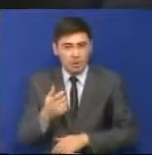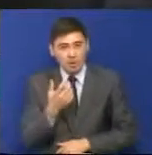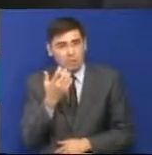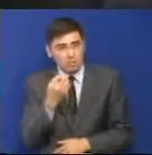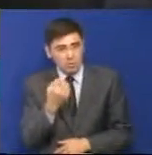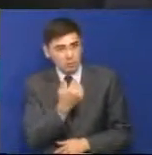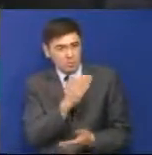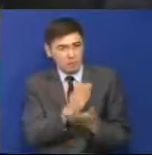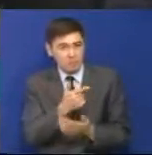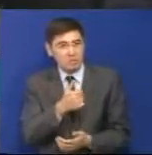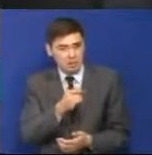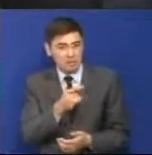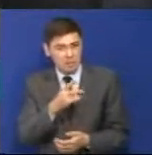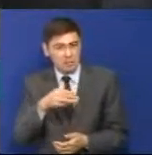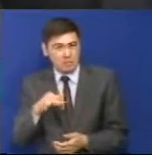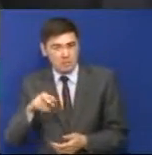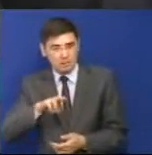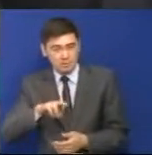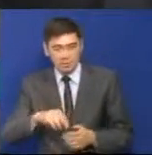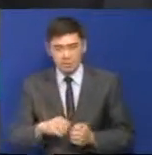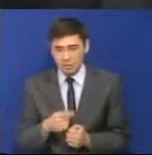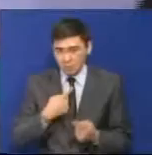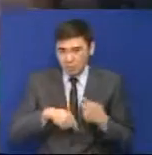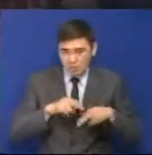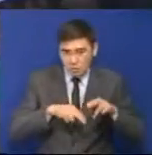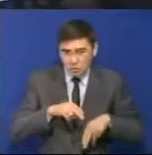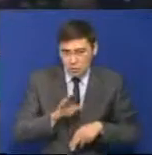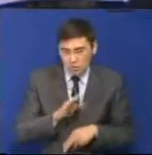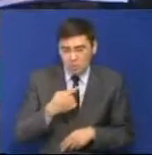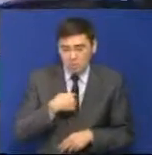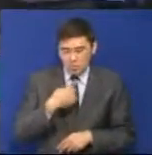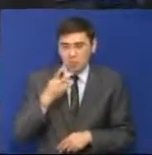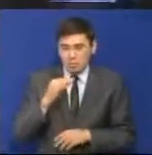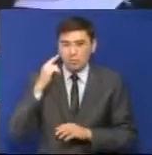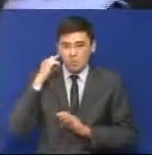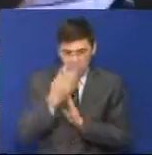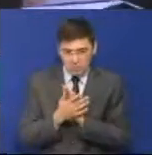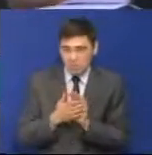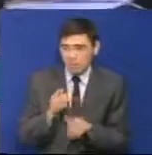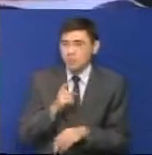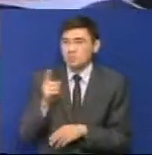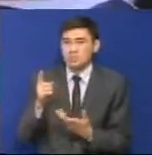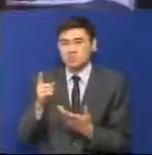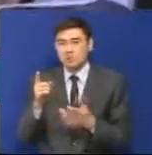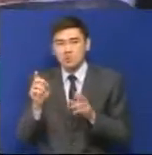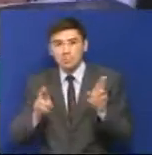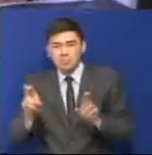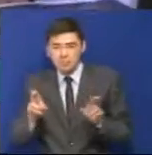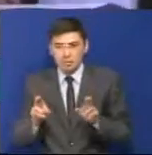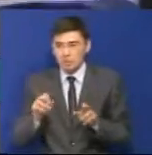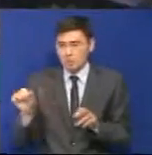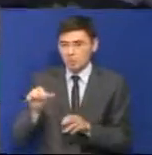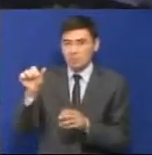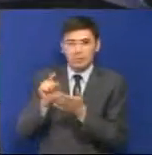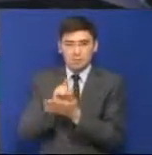Мұның өз деңгейінде жасалмағандығы және технологияның бұзылғандығын түсіну үшін бізге құрылысшы болудың қажеті жоқ. Яғни